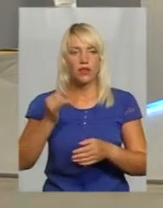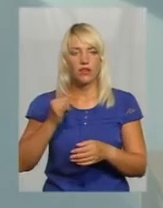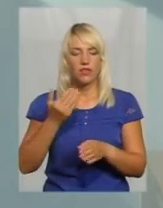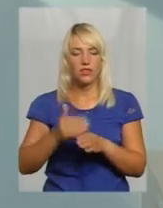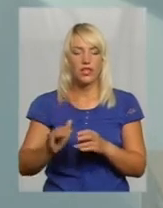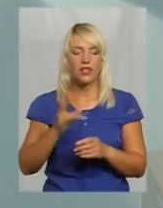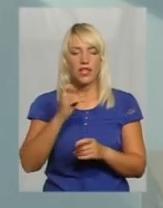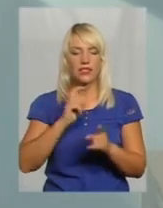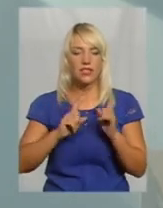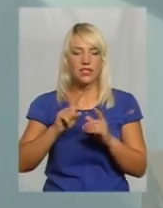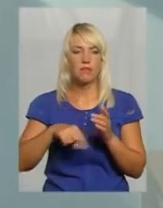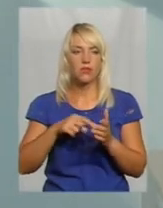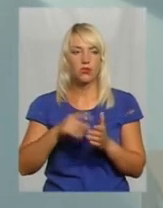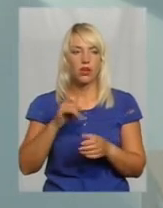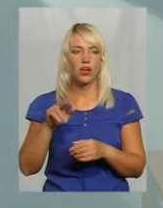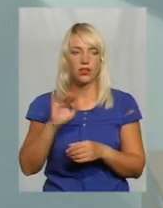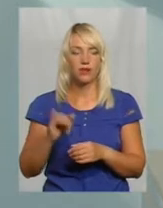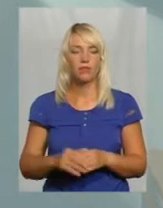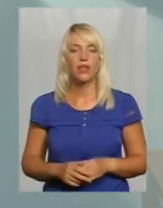ради. Звісно,